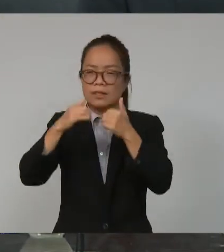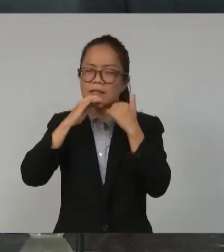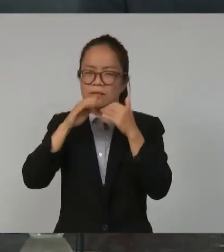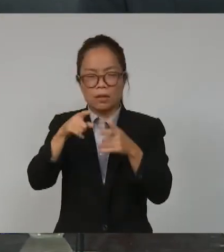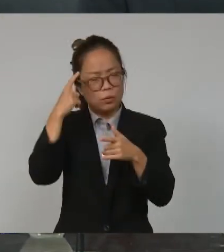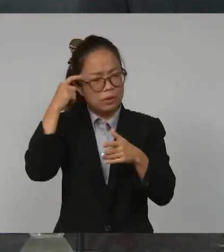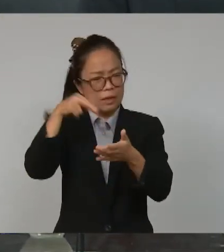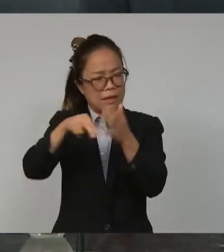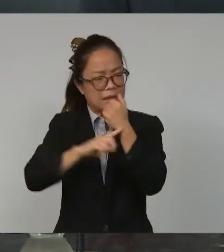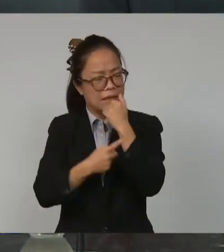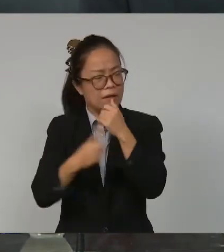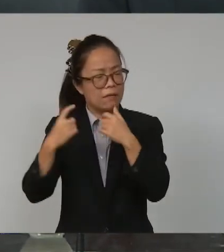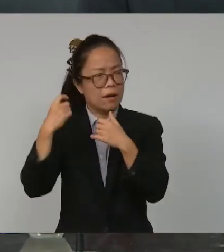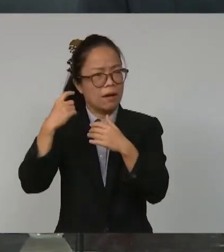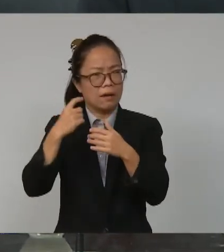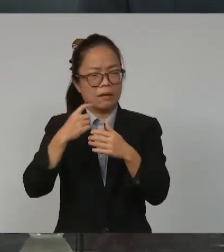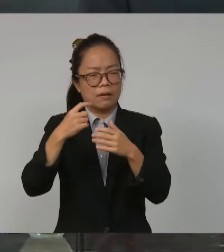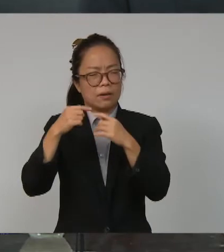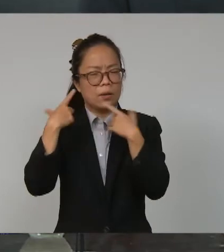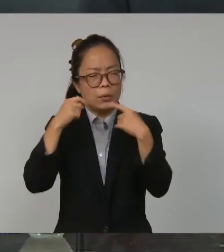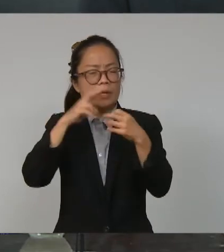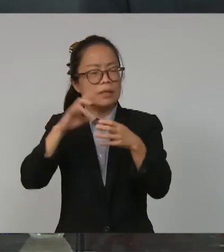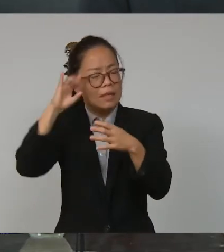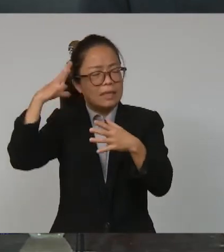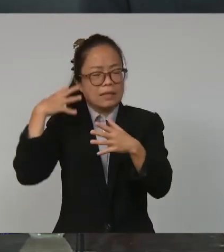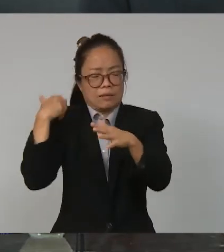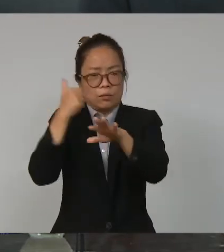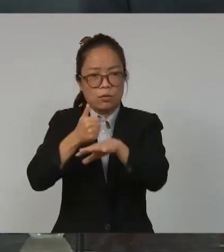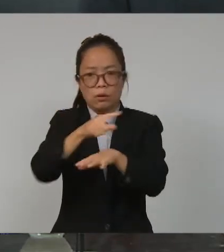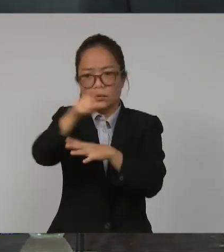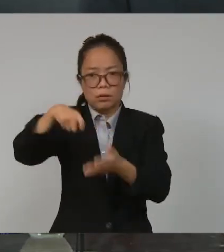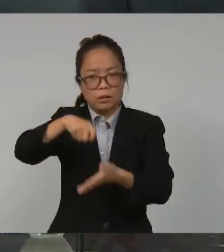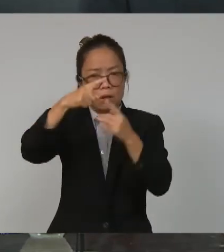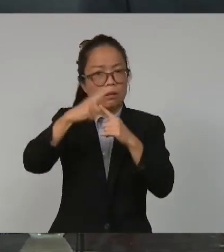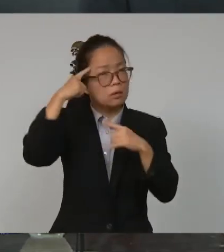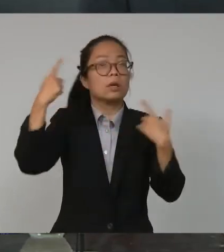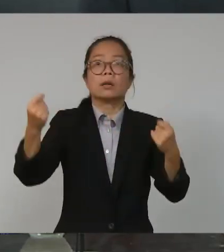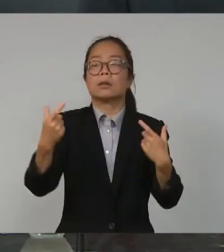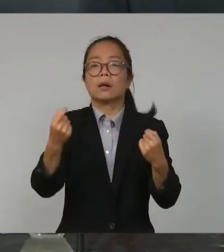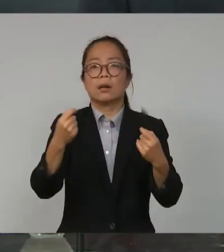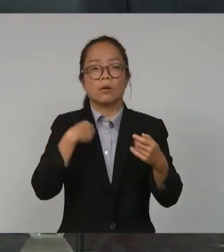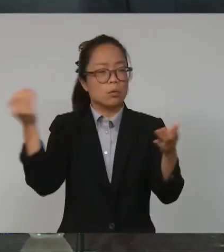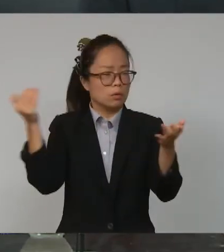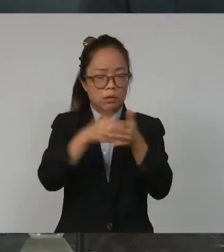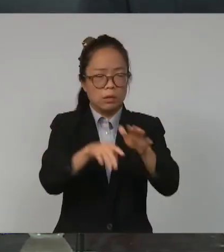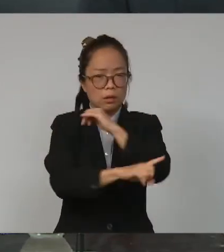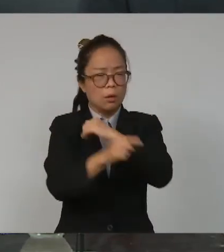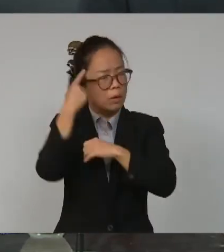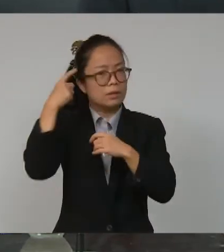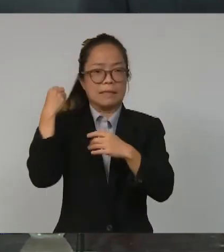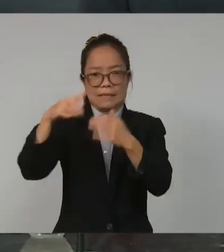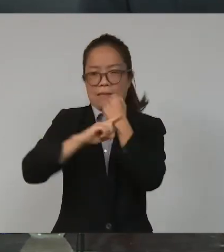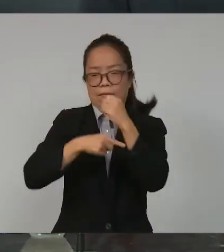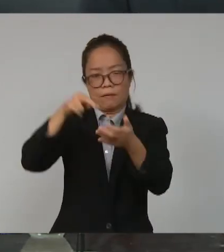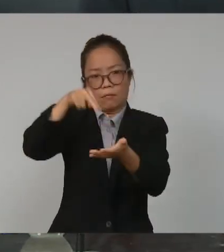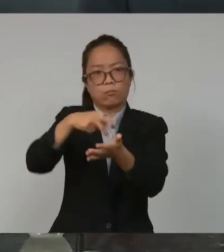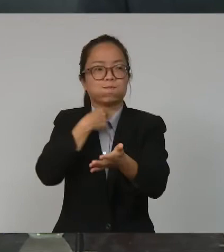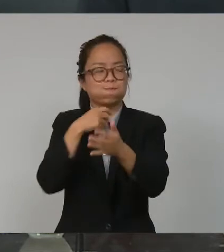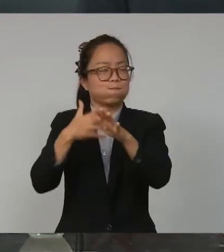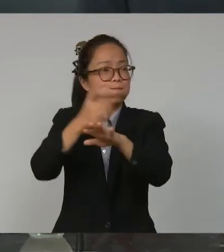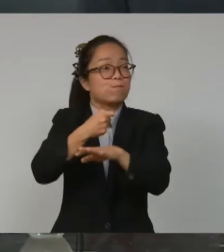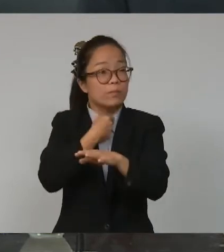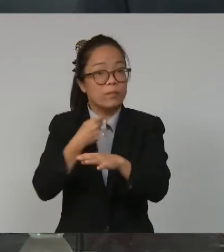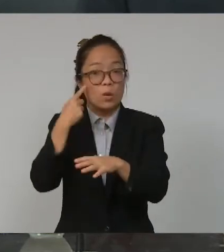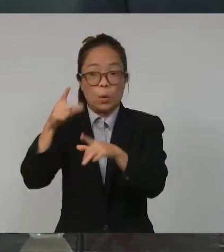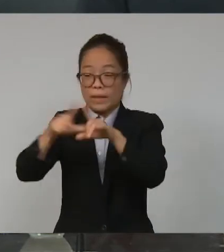说这个是立法原则的创制，其实这和提案人的立场是一致的。好，提案人从头到尾讲的很清楚，我们是立法原则的创制。如果大